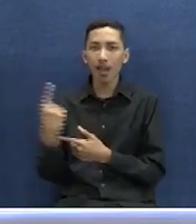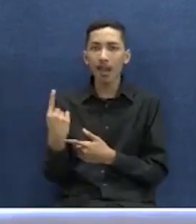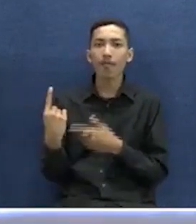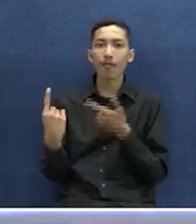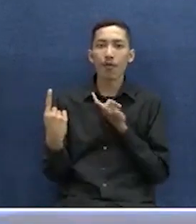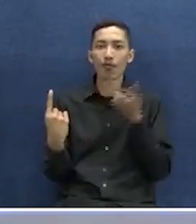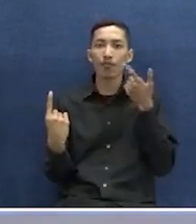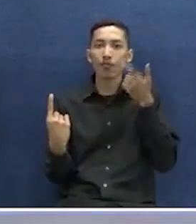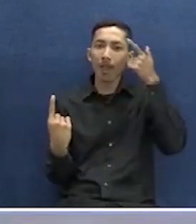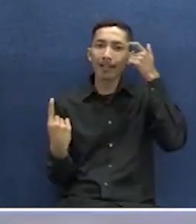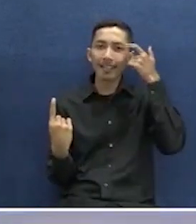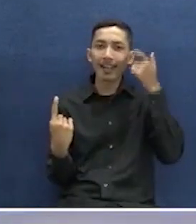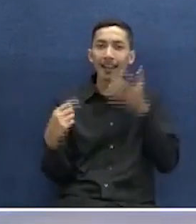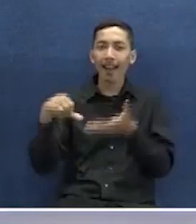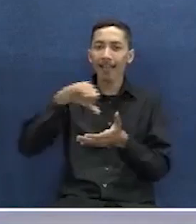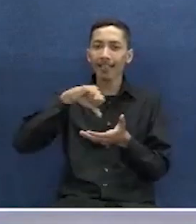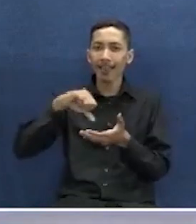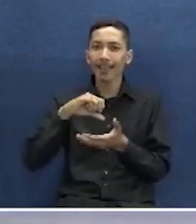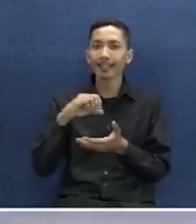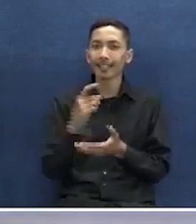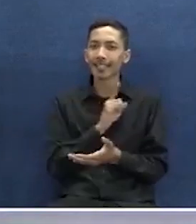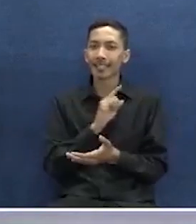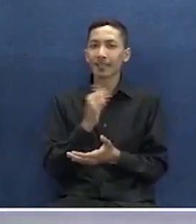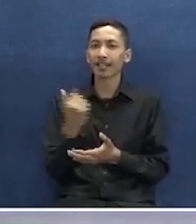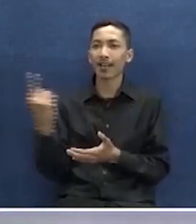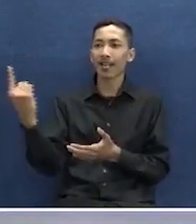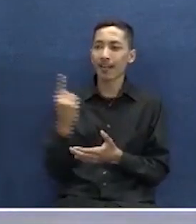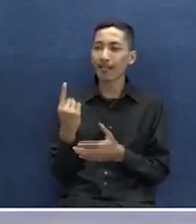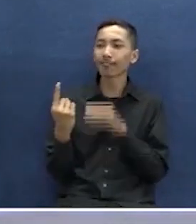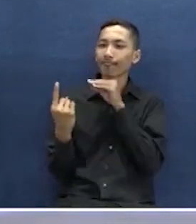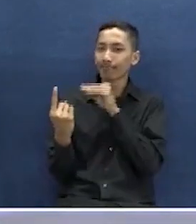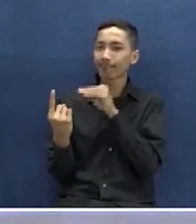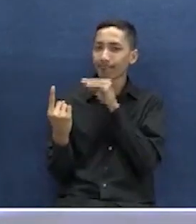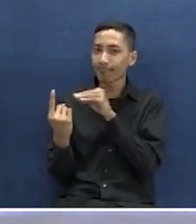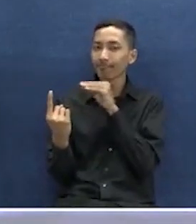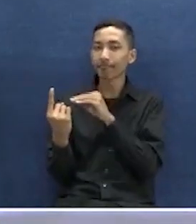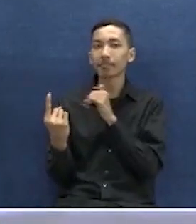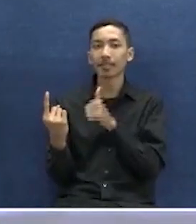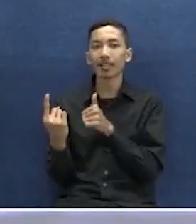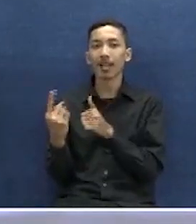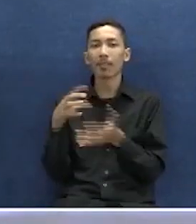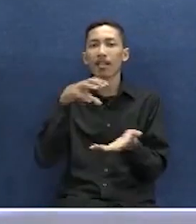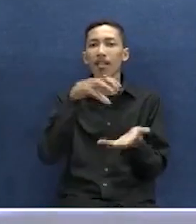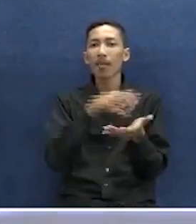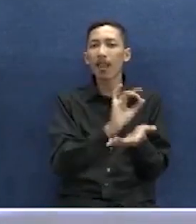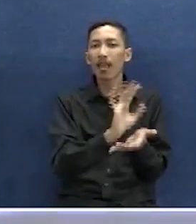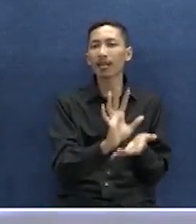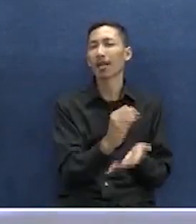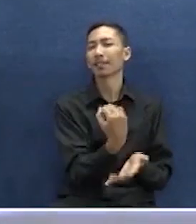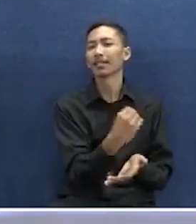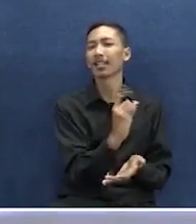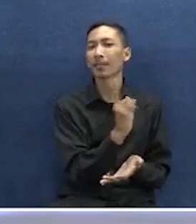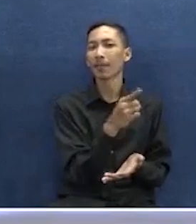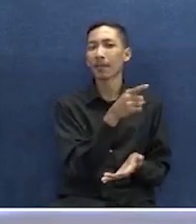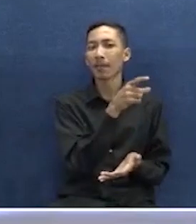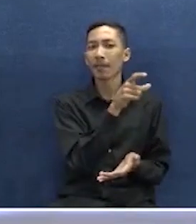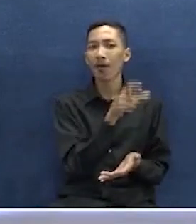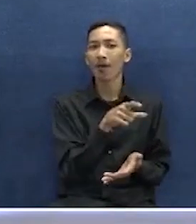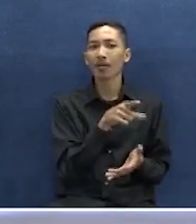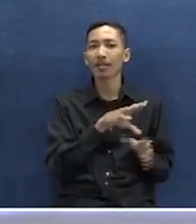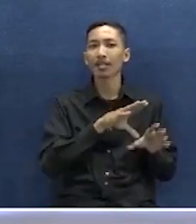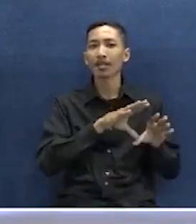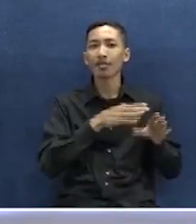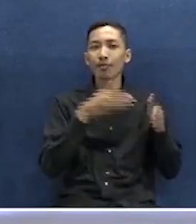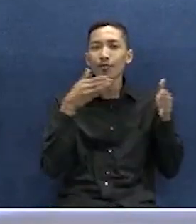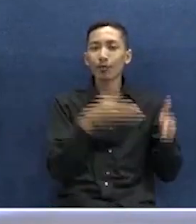Iya bikin sendiri juga Hasilnya ada di belakang panggung tuh Ma Fenita setiap Benita bikin sendiri OK Google